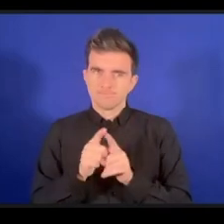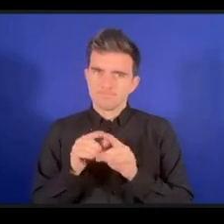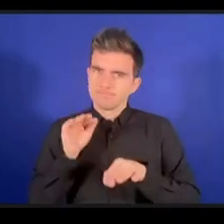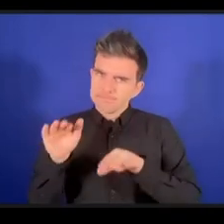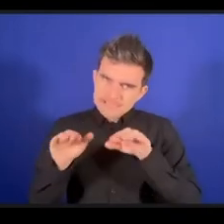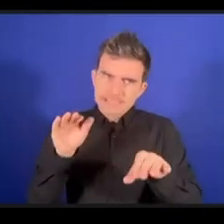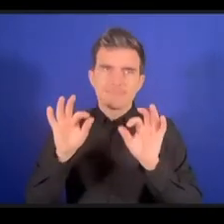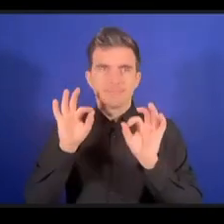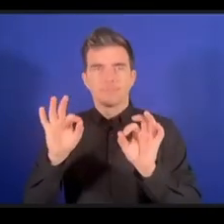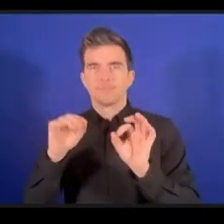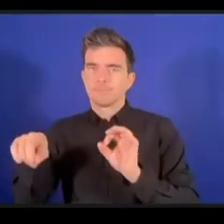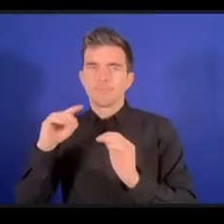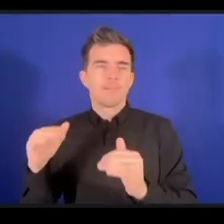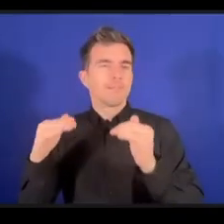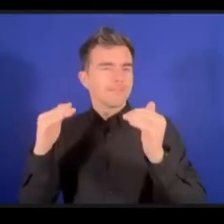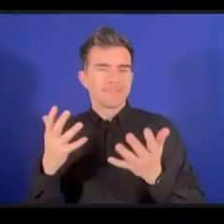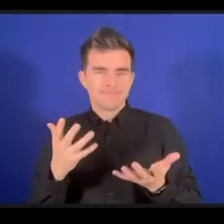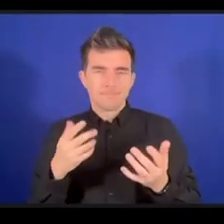于